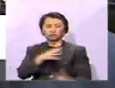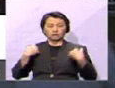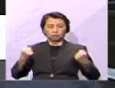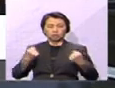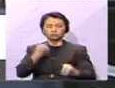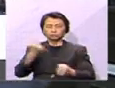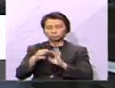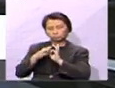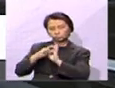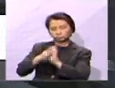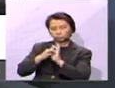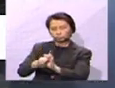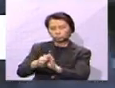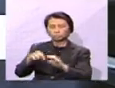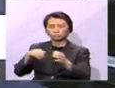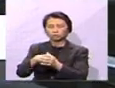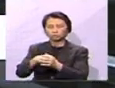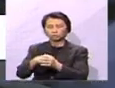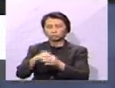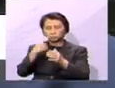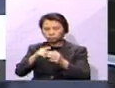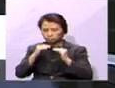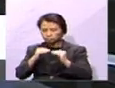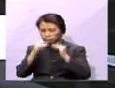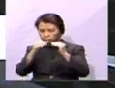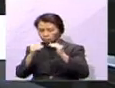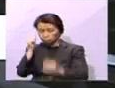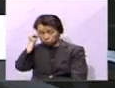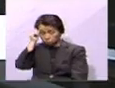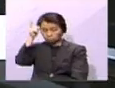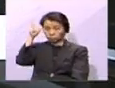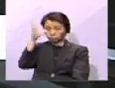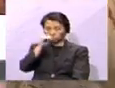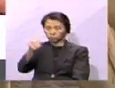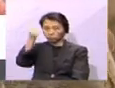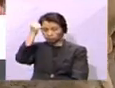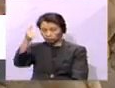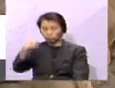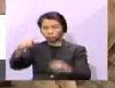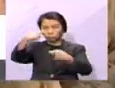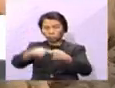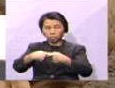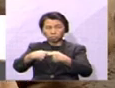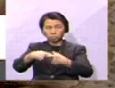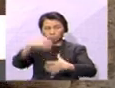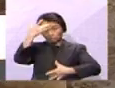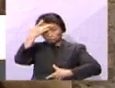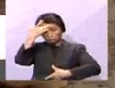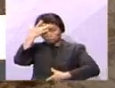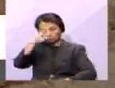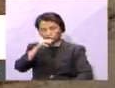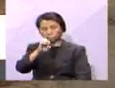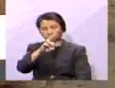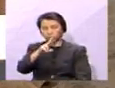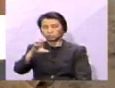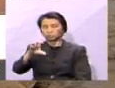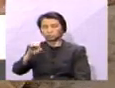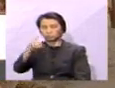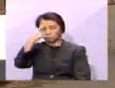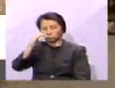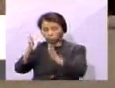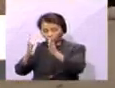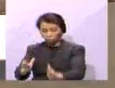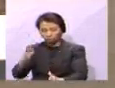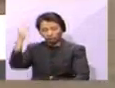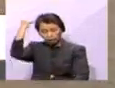sentiasa bekerjasama dalam mempertingkatkan kesedaran dan kefahaman berkaitan merscovi kepada bakal jemaah haji